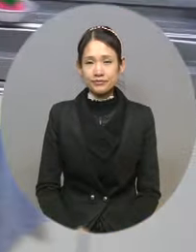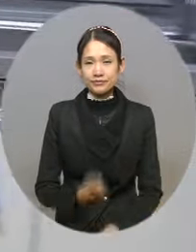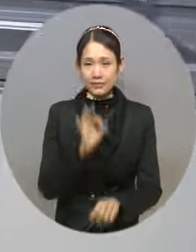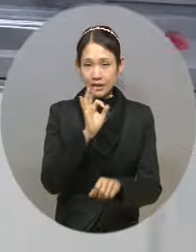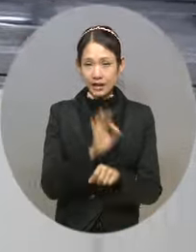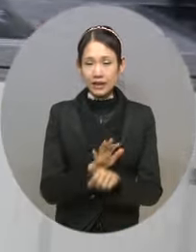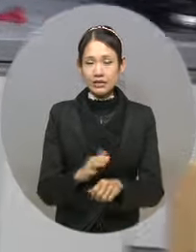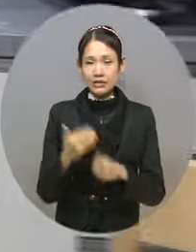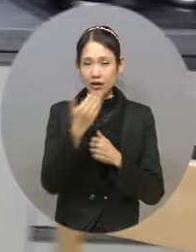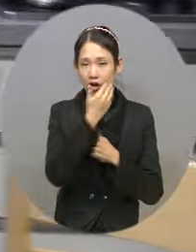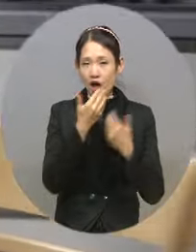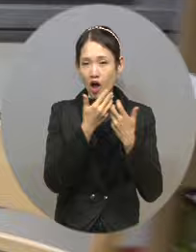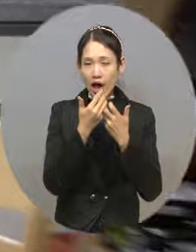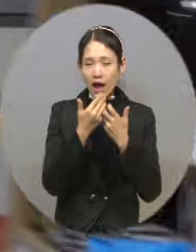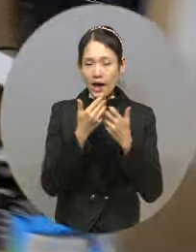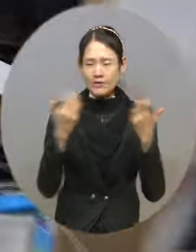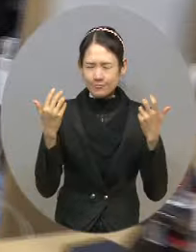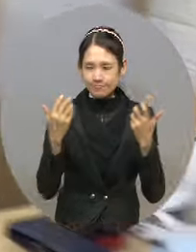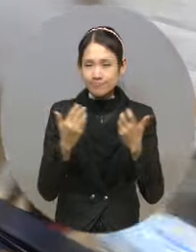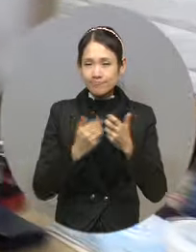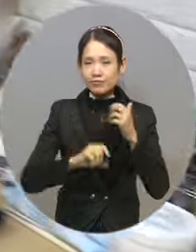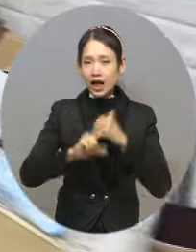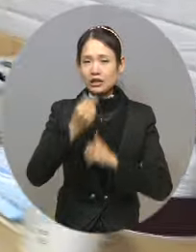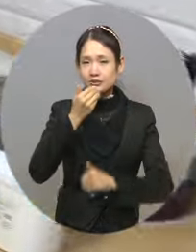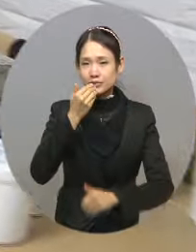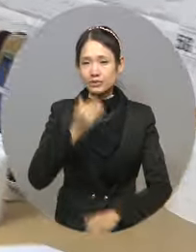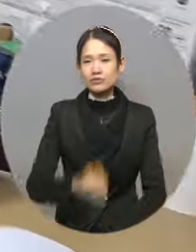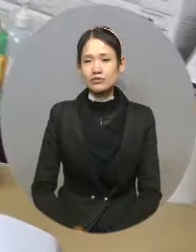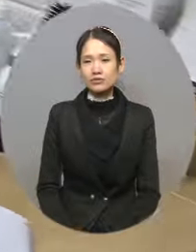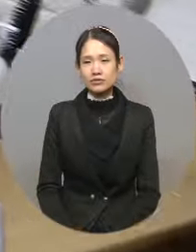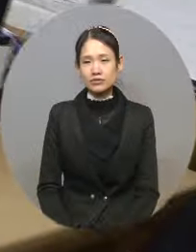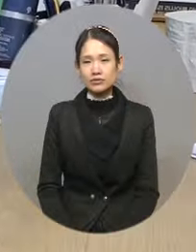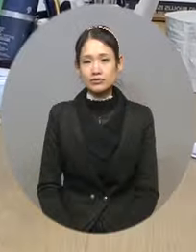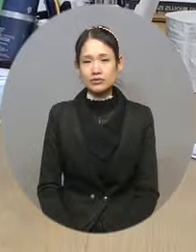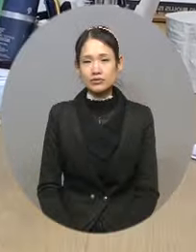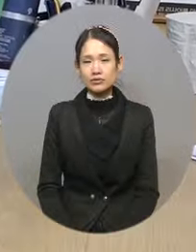간단하지만 영양 가득한 아침 식사입니다.